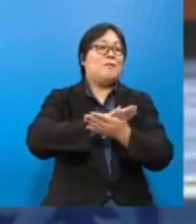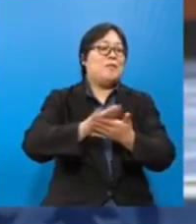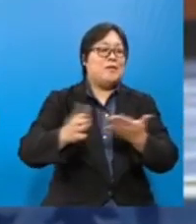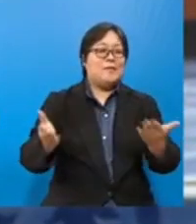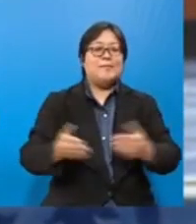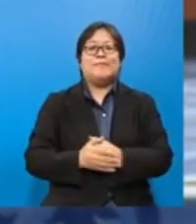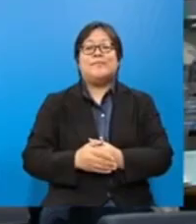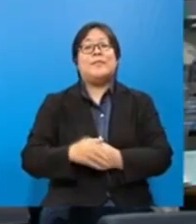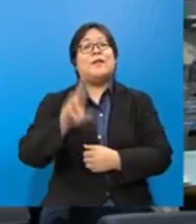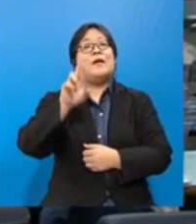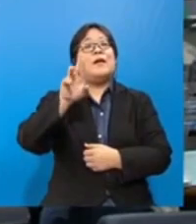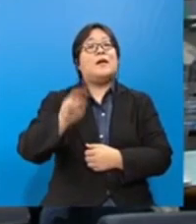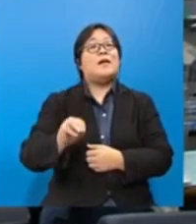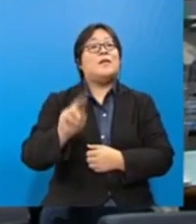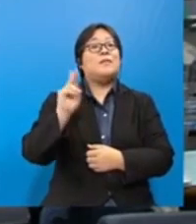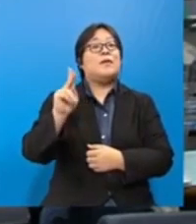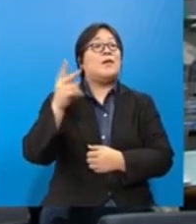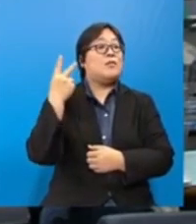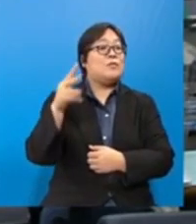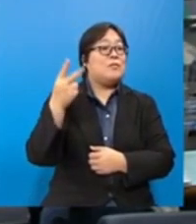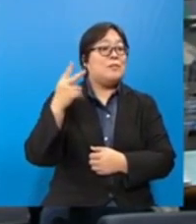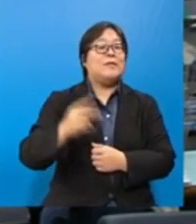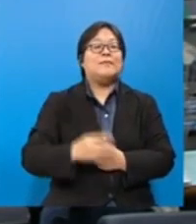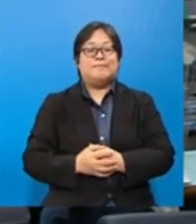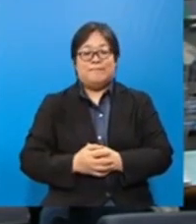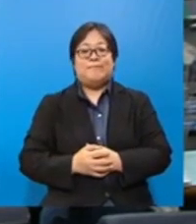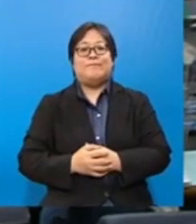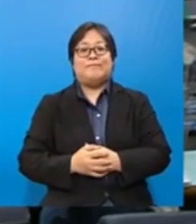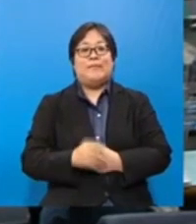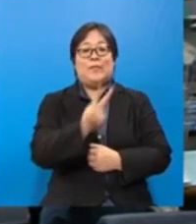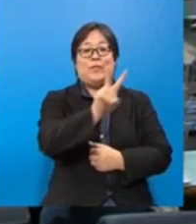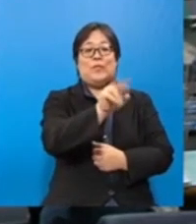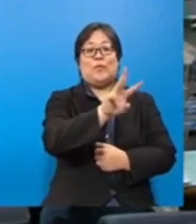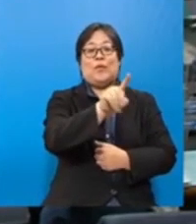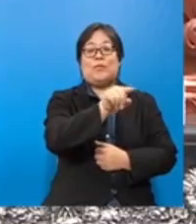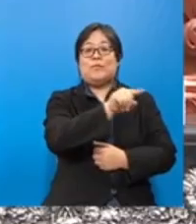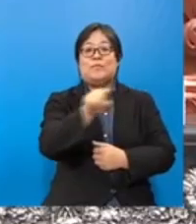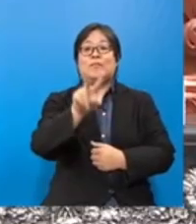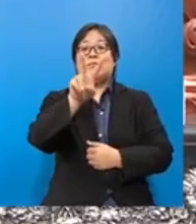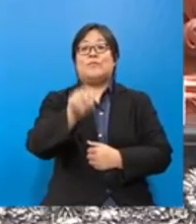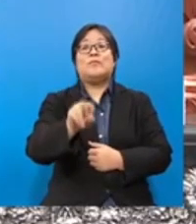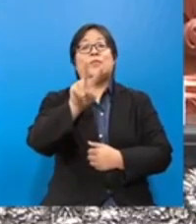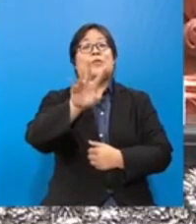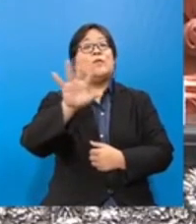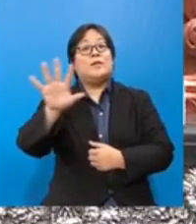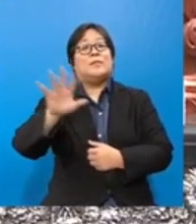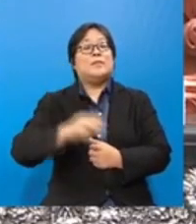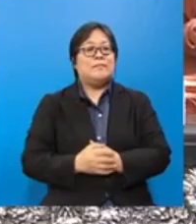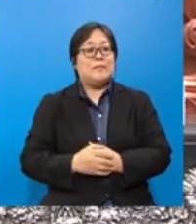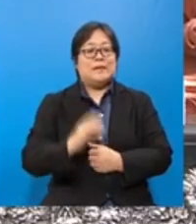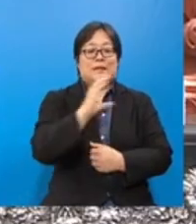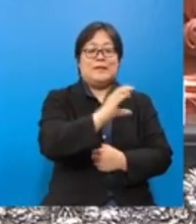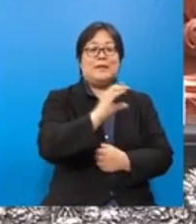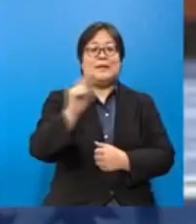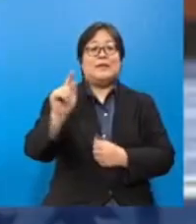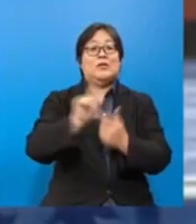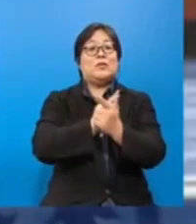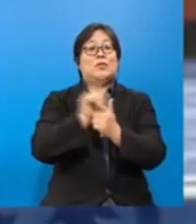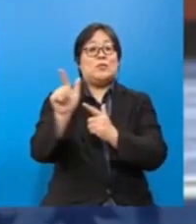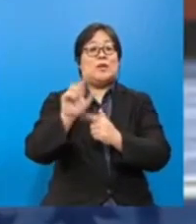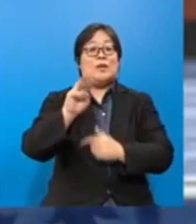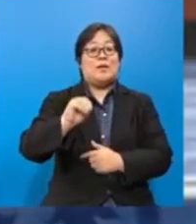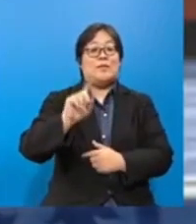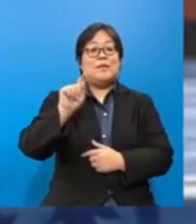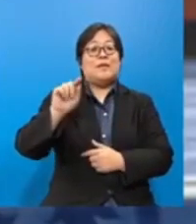Untuk rancangan Malaysia ke-12 yaitu Duck 21 hingga 2025 Siti yang diluluskan oleh